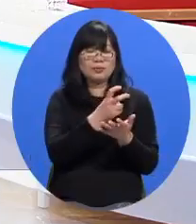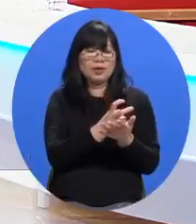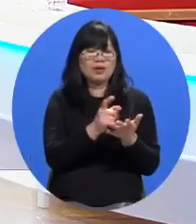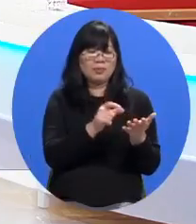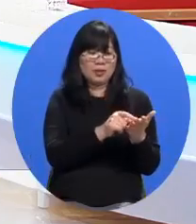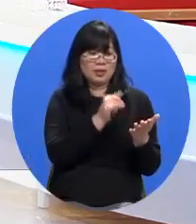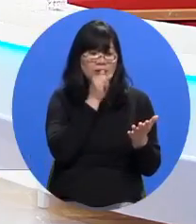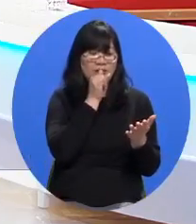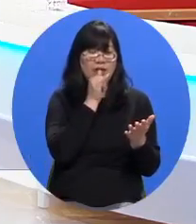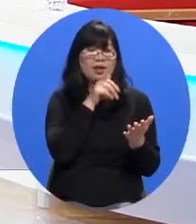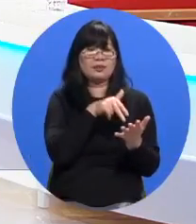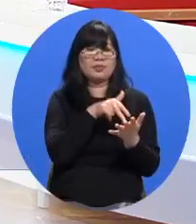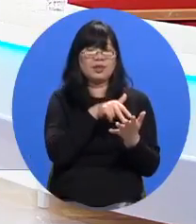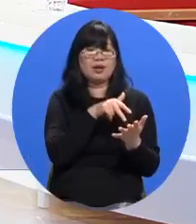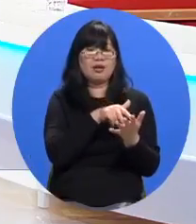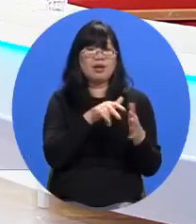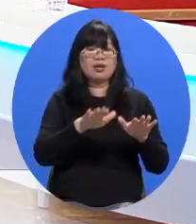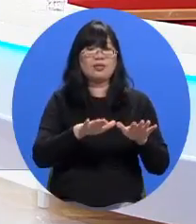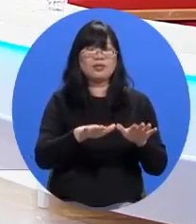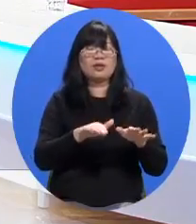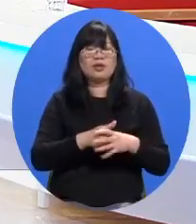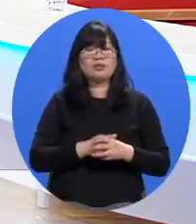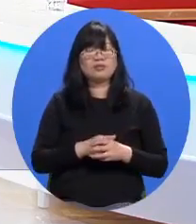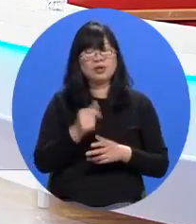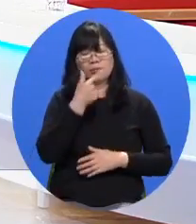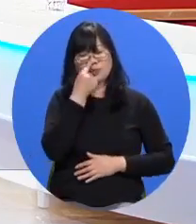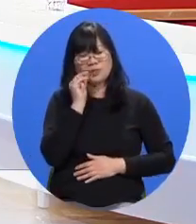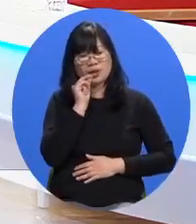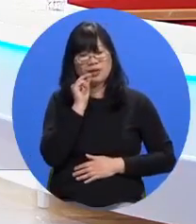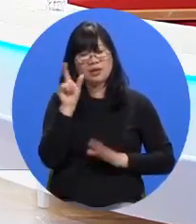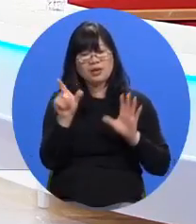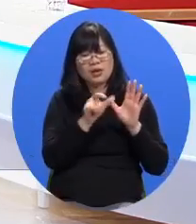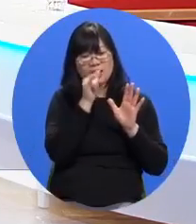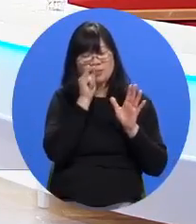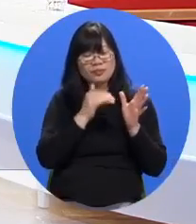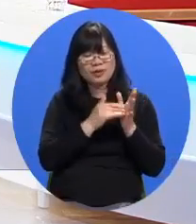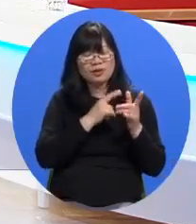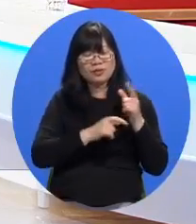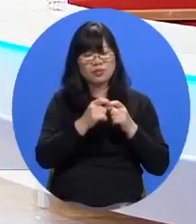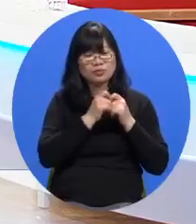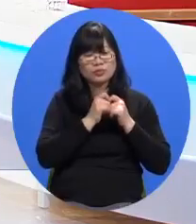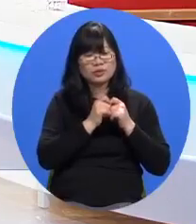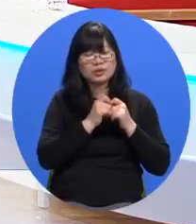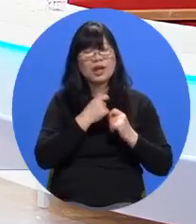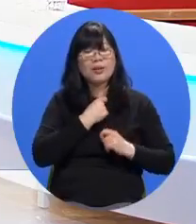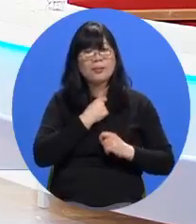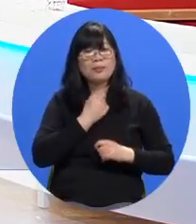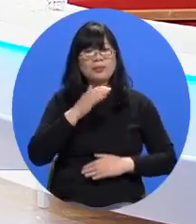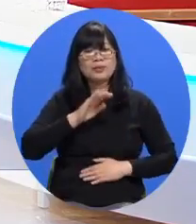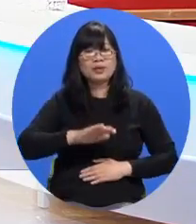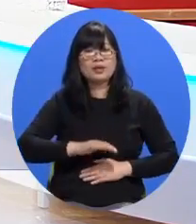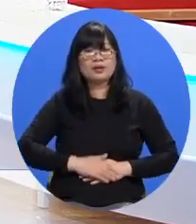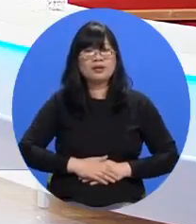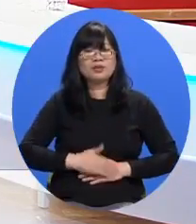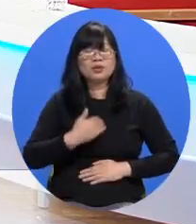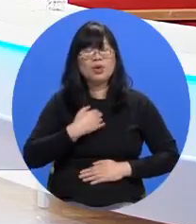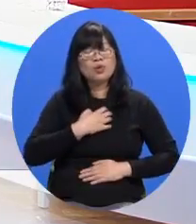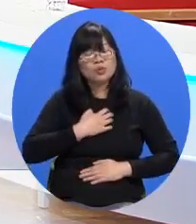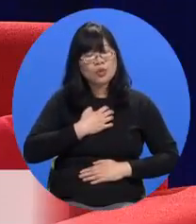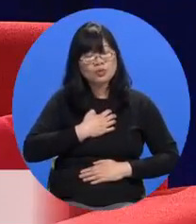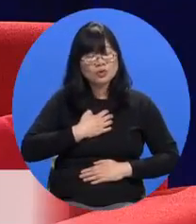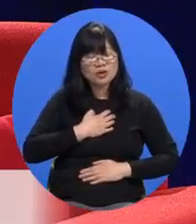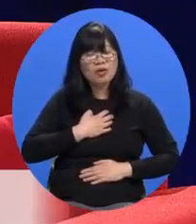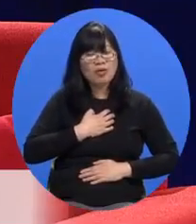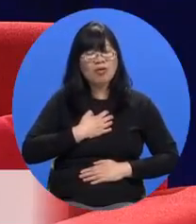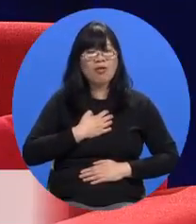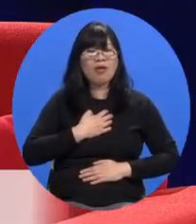그런 부분들에도 현재는 좀 미약하게나마 들어가 있죠. 그 부분을 더 구체화시키는 부분인 것 같은데 저는 조금 우려가 되는